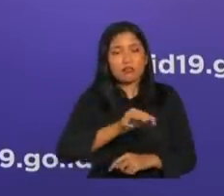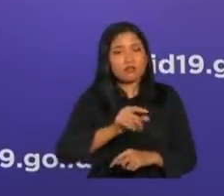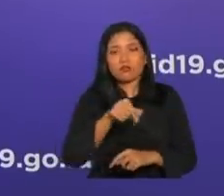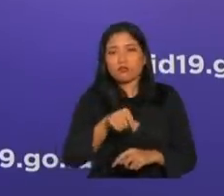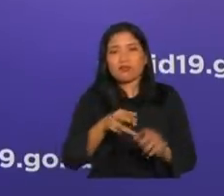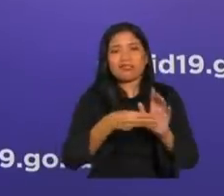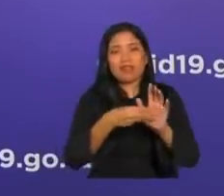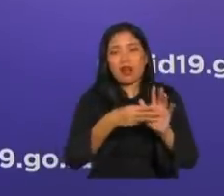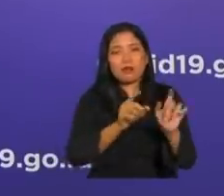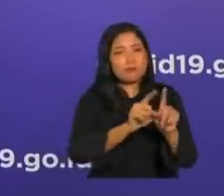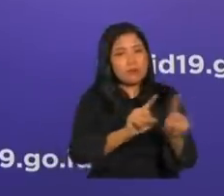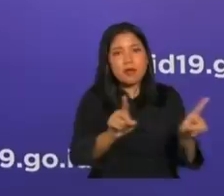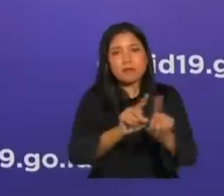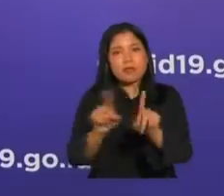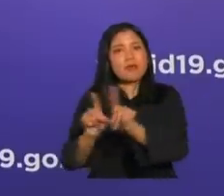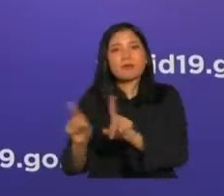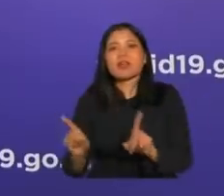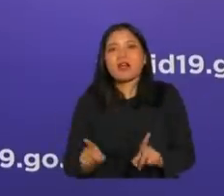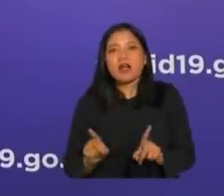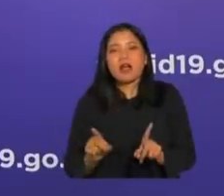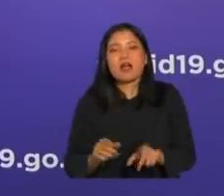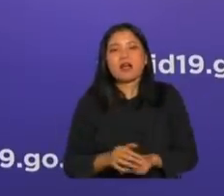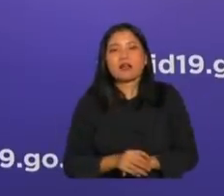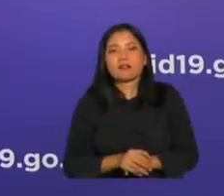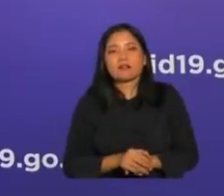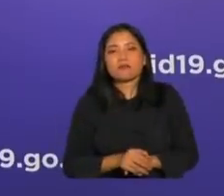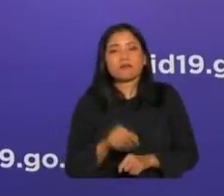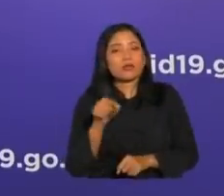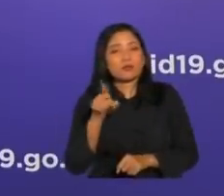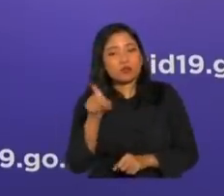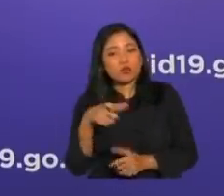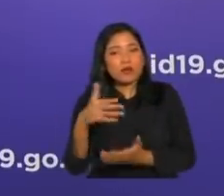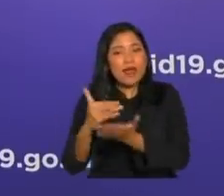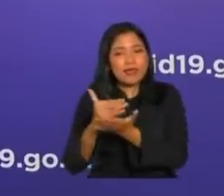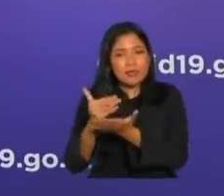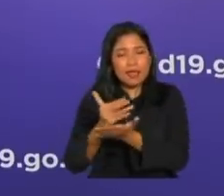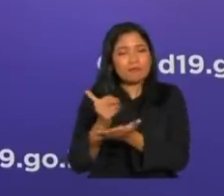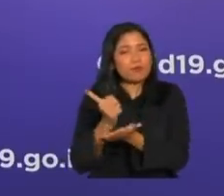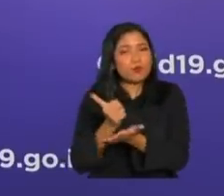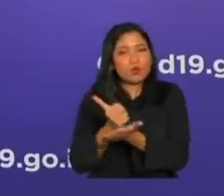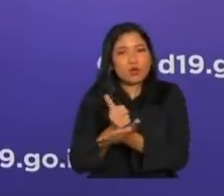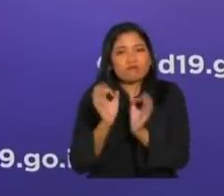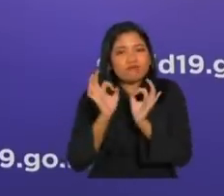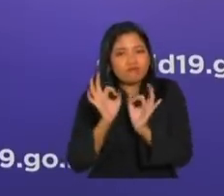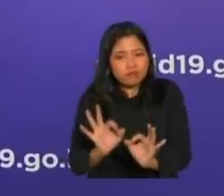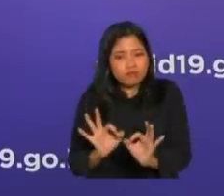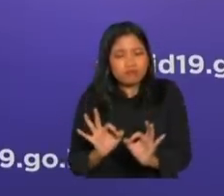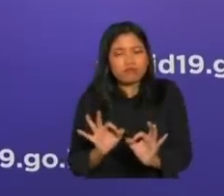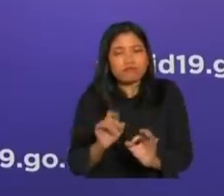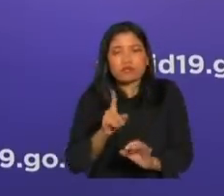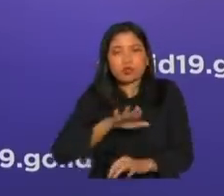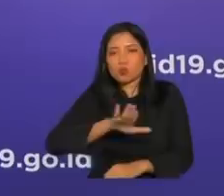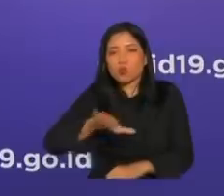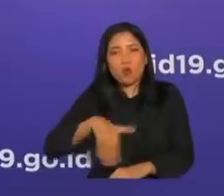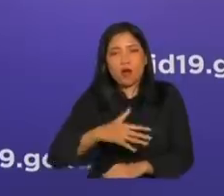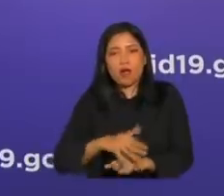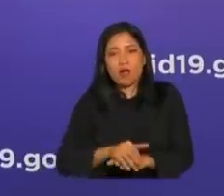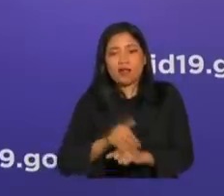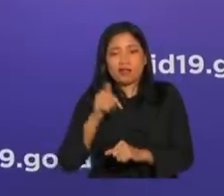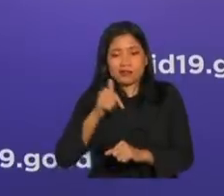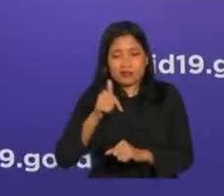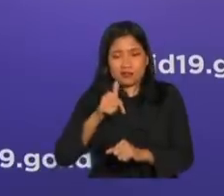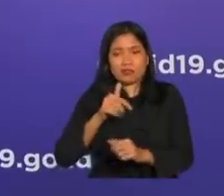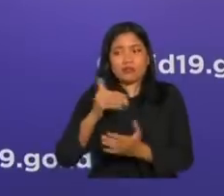Indonesia Oleh karena itu dibutuhkan kajian Tata yang komprehensif oleh semua pihak dan ini yang sekarang sedang